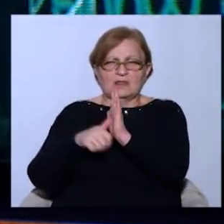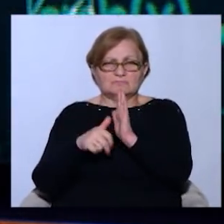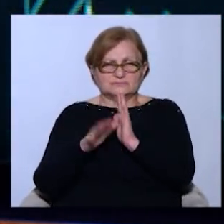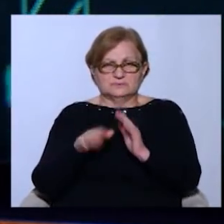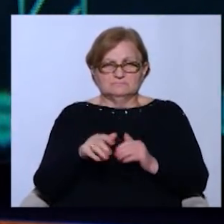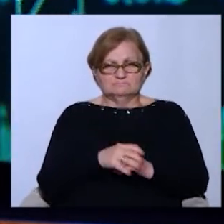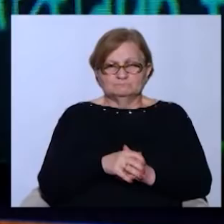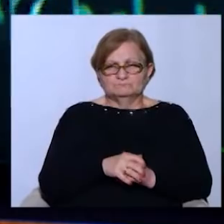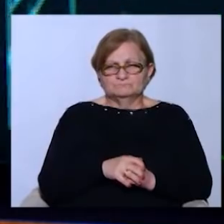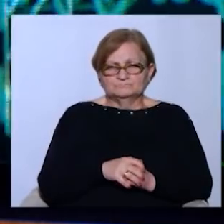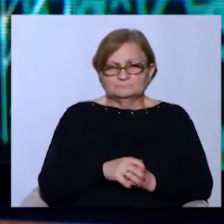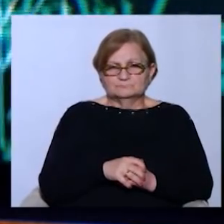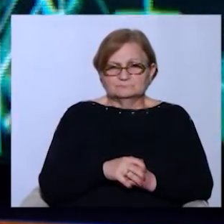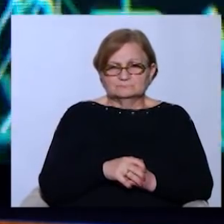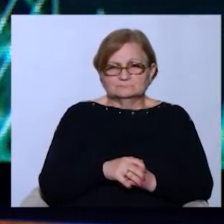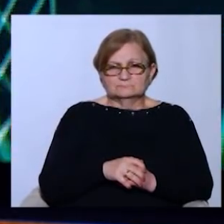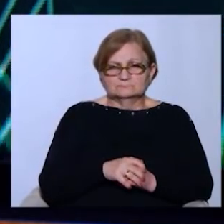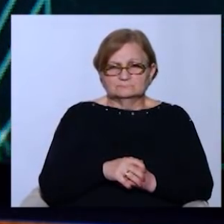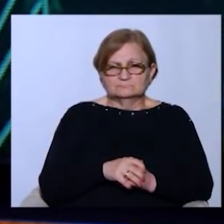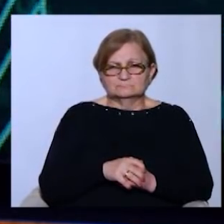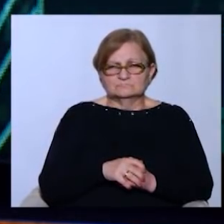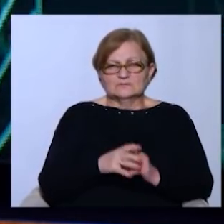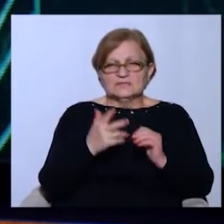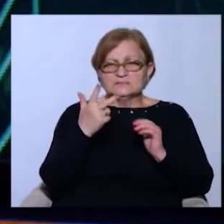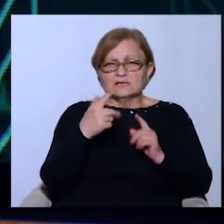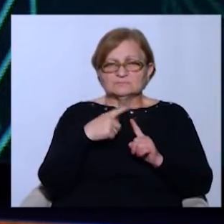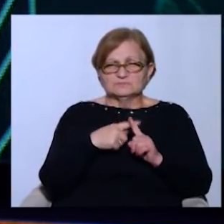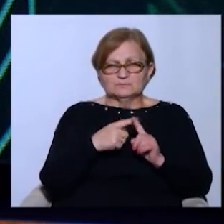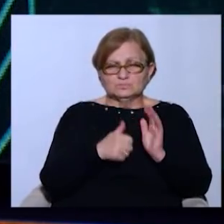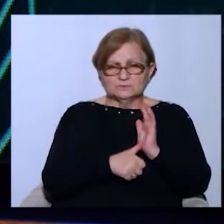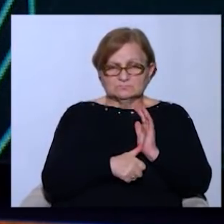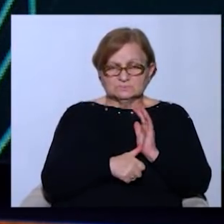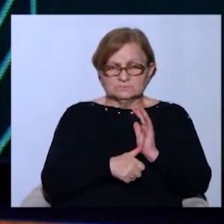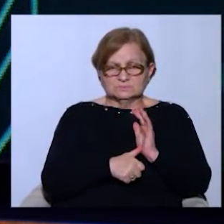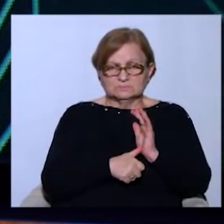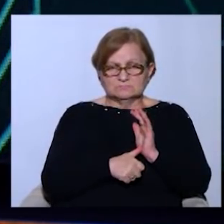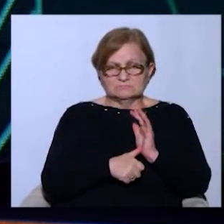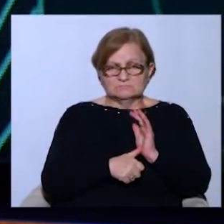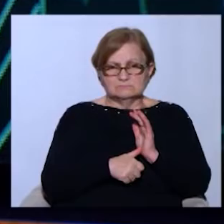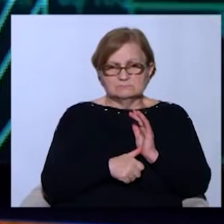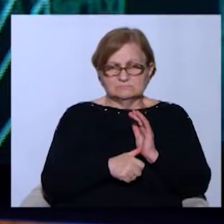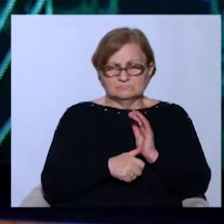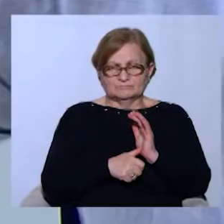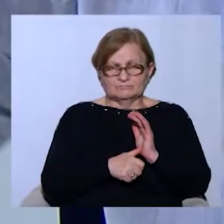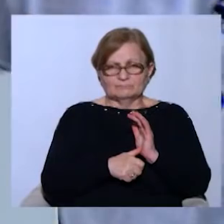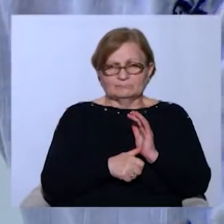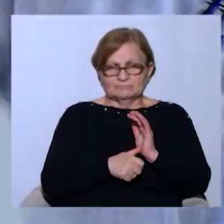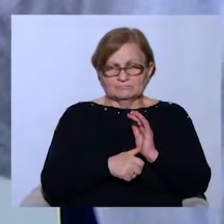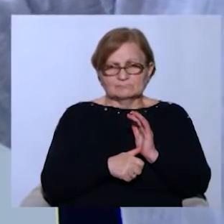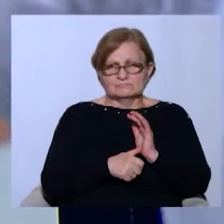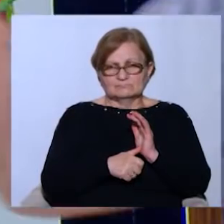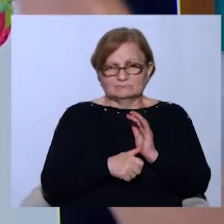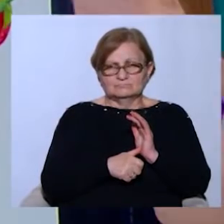შევხედოთ. ესე იგი, აი ეს 3 პლუს 6. აი ეს 3 პლუს 6, აი